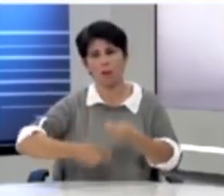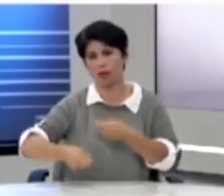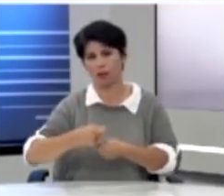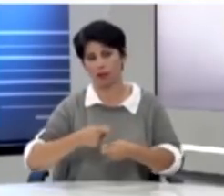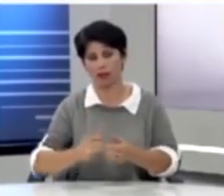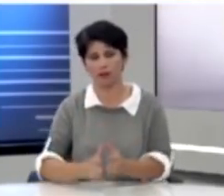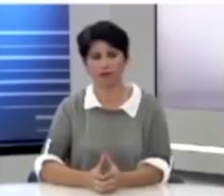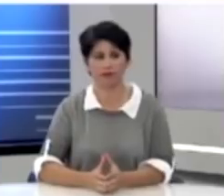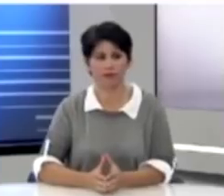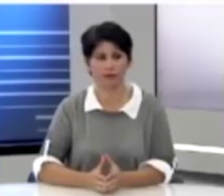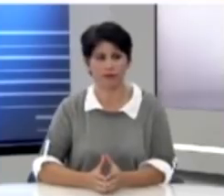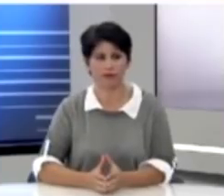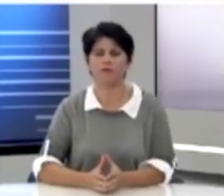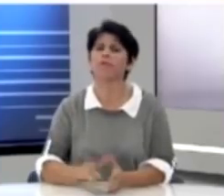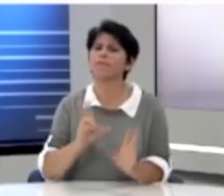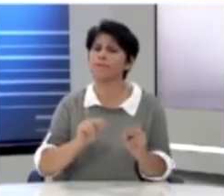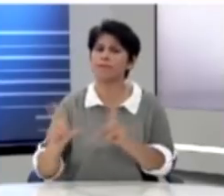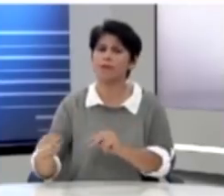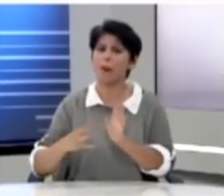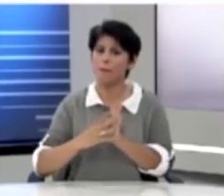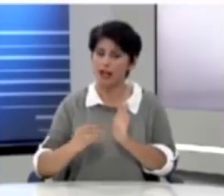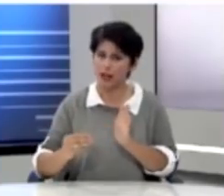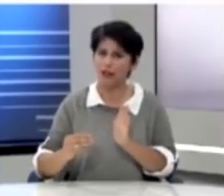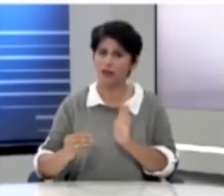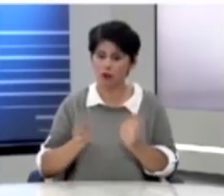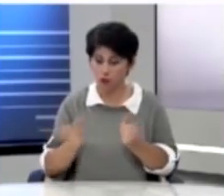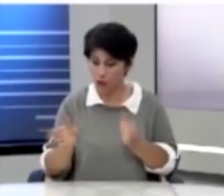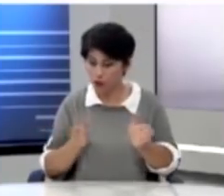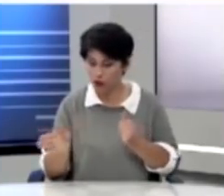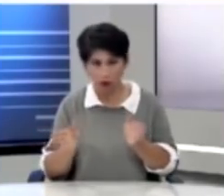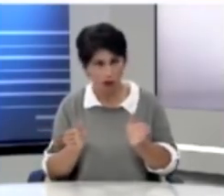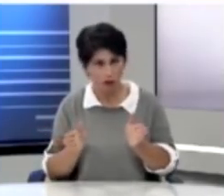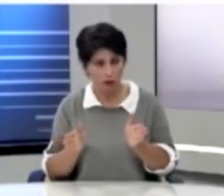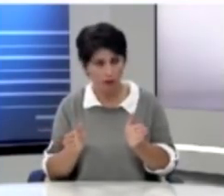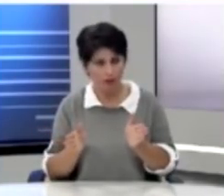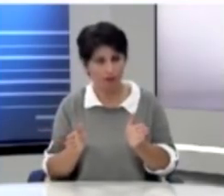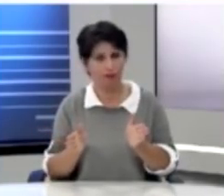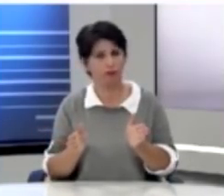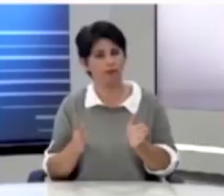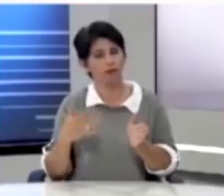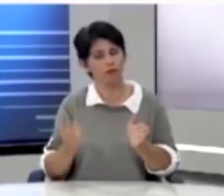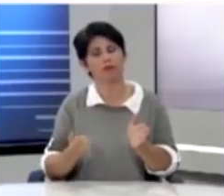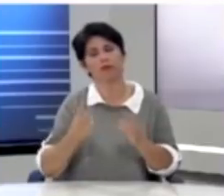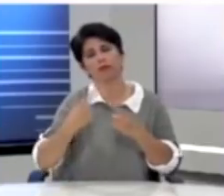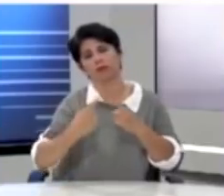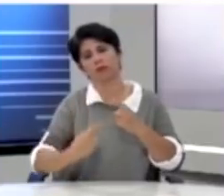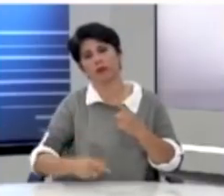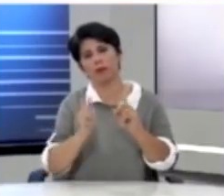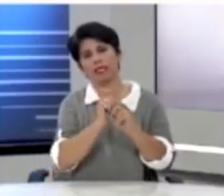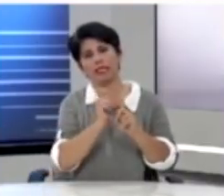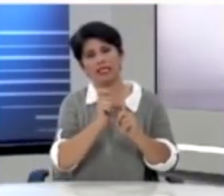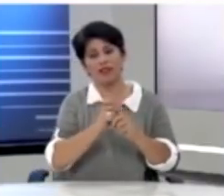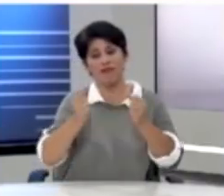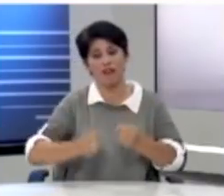επιχειρηματία. Αντίστοιχο παράδειγμα του προσανατολισμού σας είναι οι διάφορες ψηφιακές